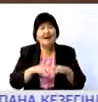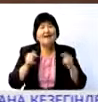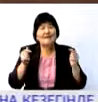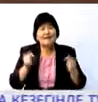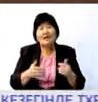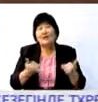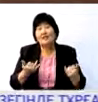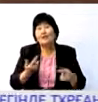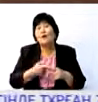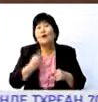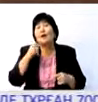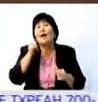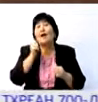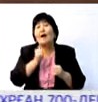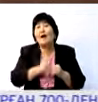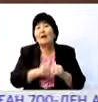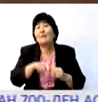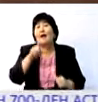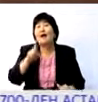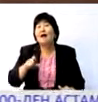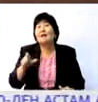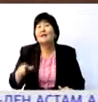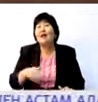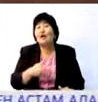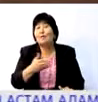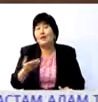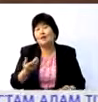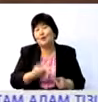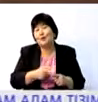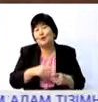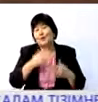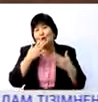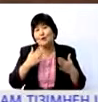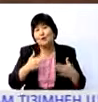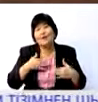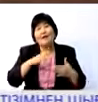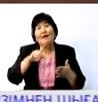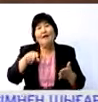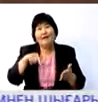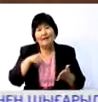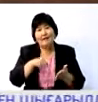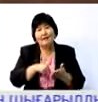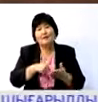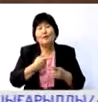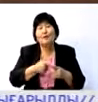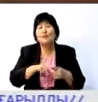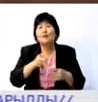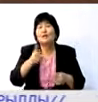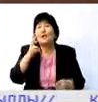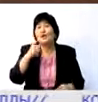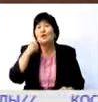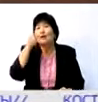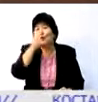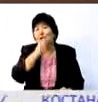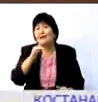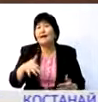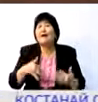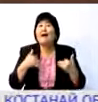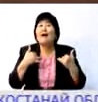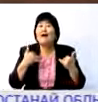дегенмен ойлаймын. Әрбір азаматқа осы сүйікті қаласының оның үстіне оның 200 жылдығына